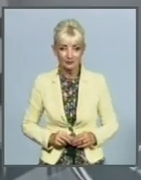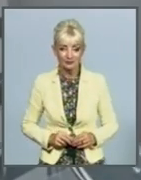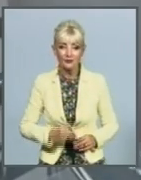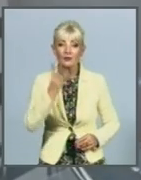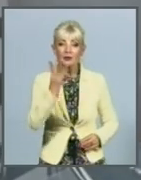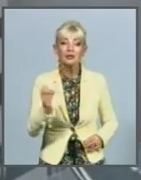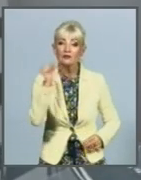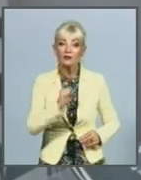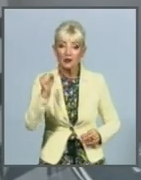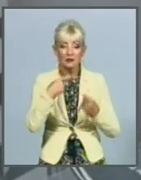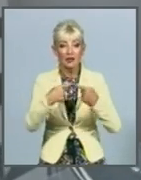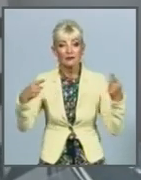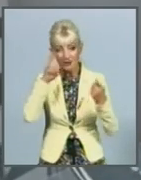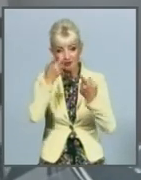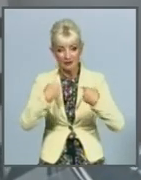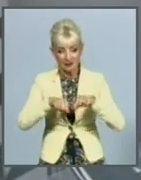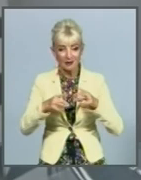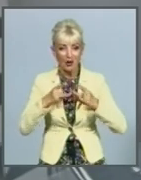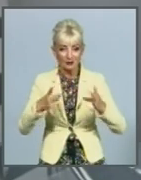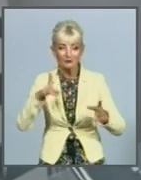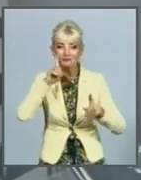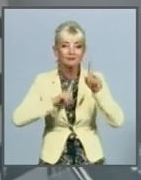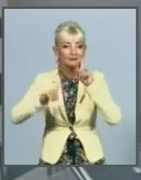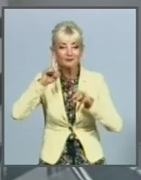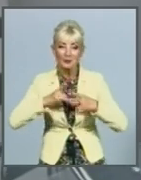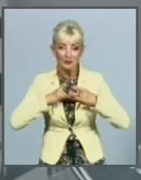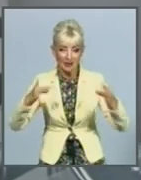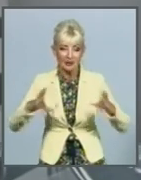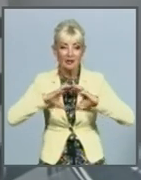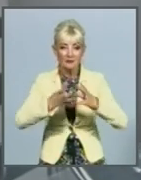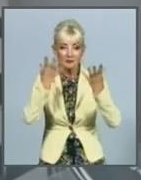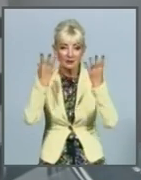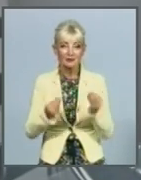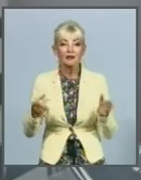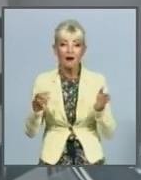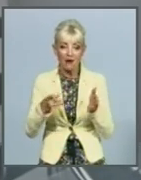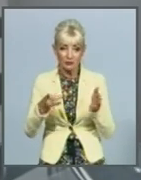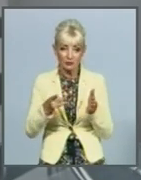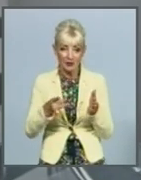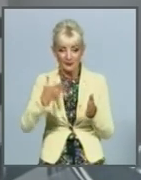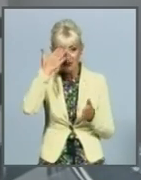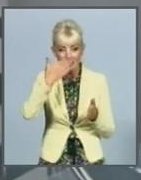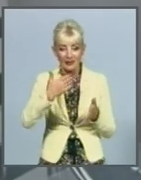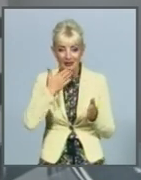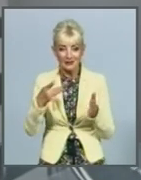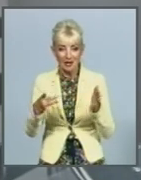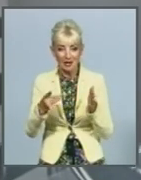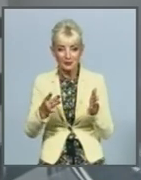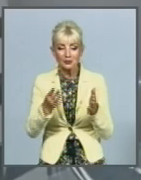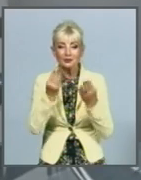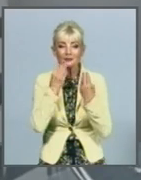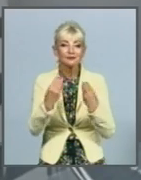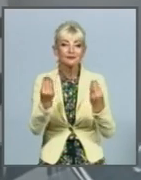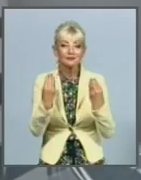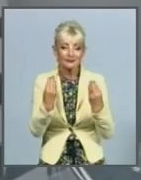3 серпня у різних країнах відзначають смачне свято – Всесвітній день кавуна. Літня ягода відмінно тому із